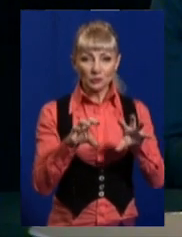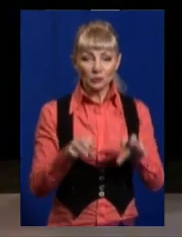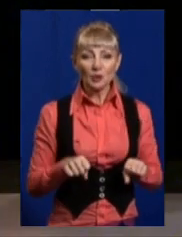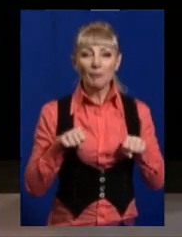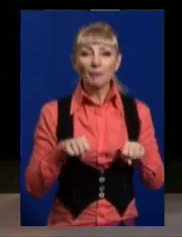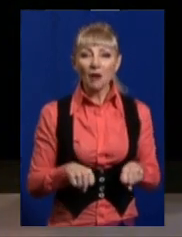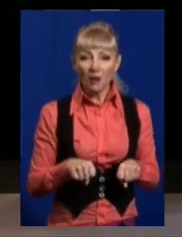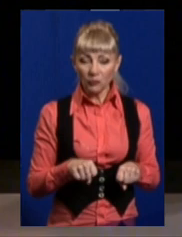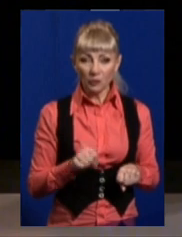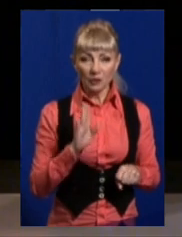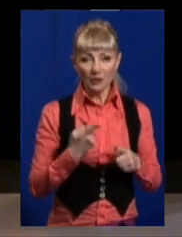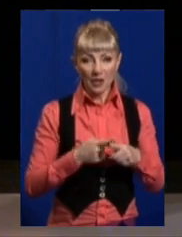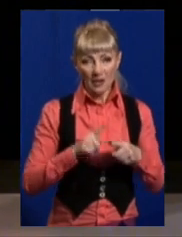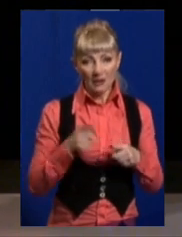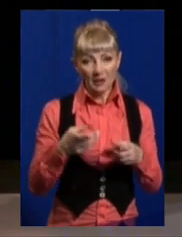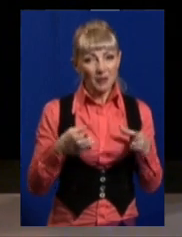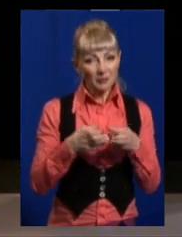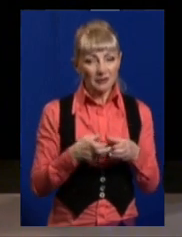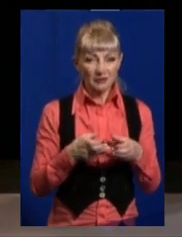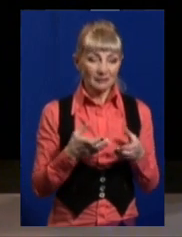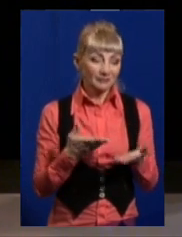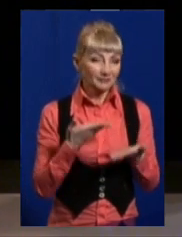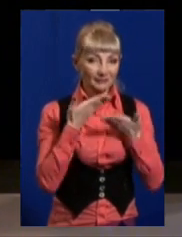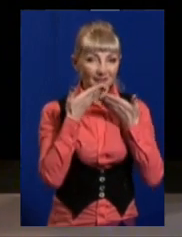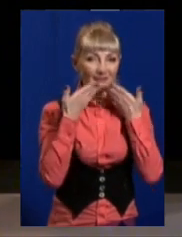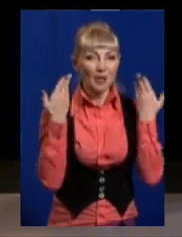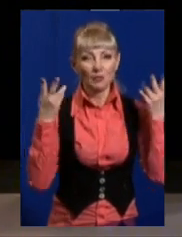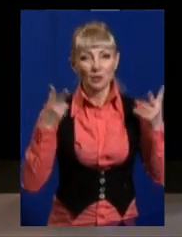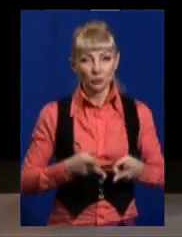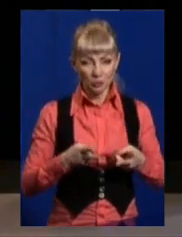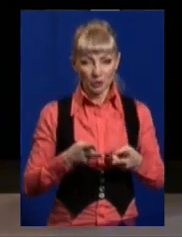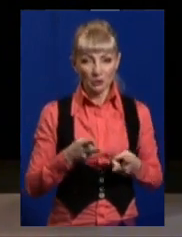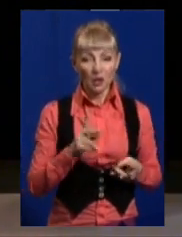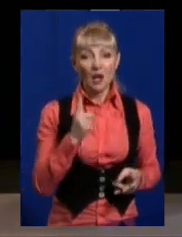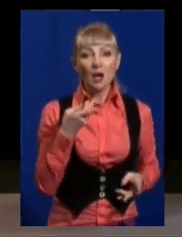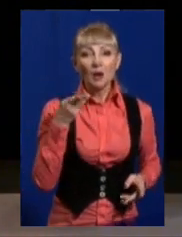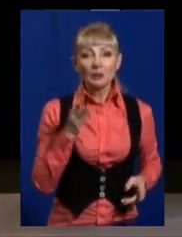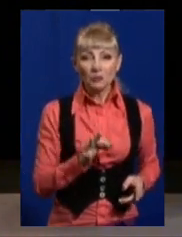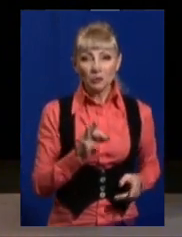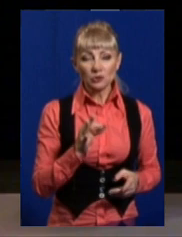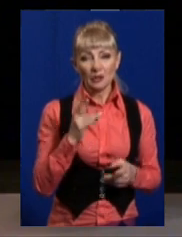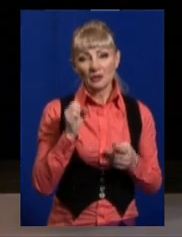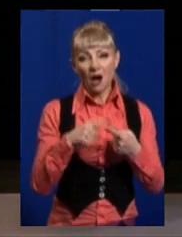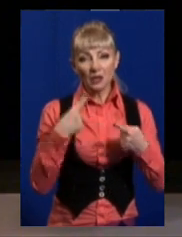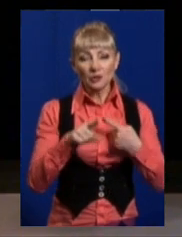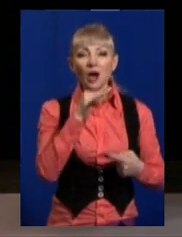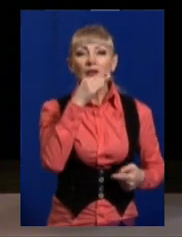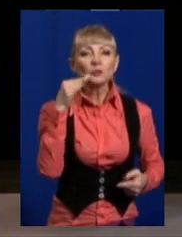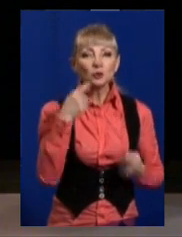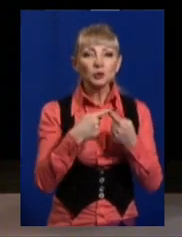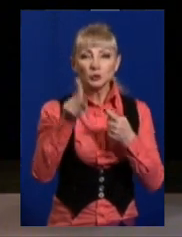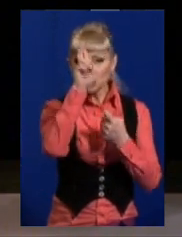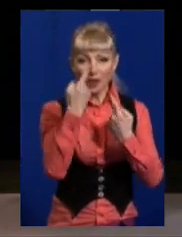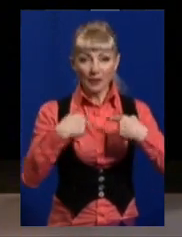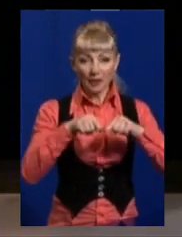зору у цьому об'єднанні не було необхідності. Тому що, в принципі, на відміну від багатьох інших країн